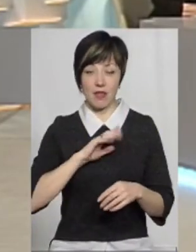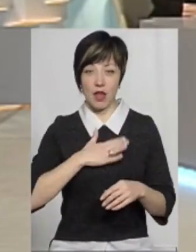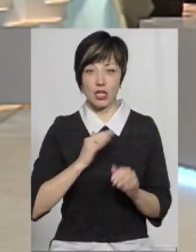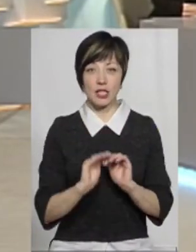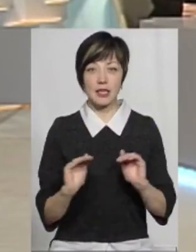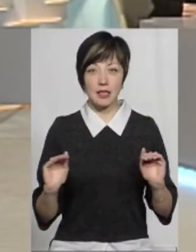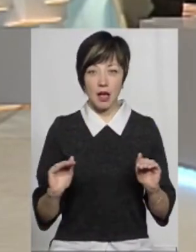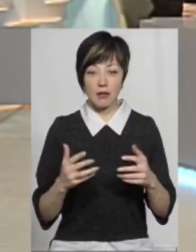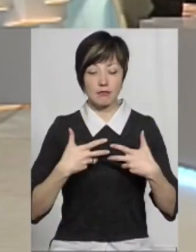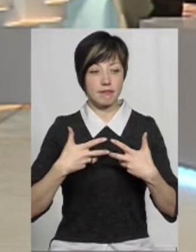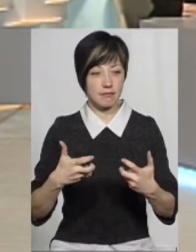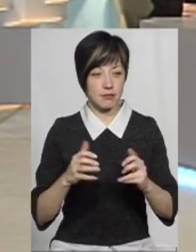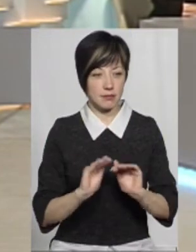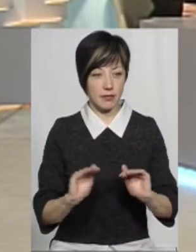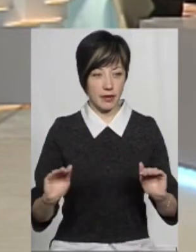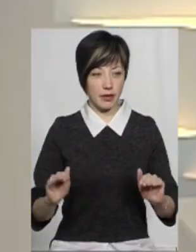не підлітків, як магніт тяне.